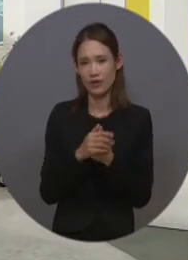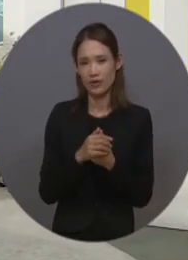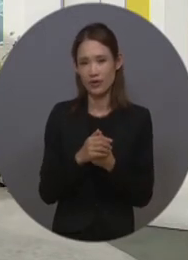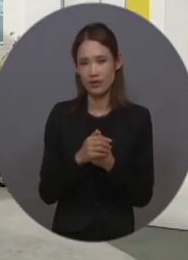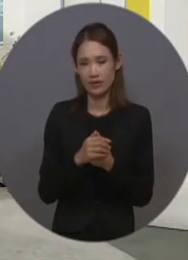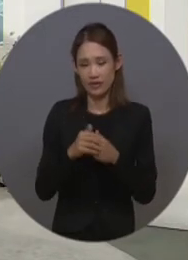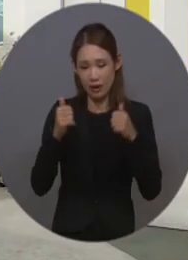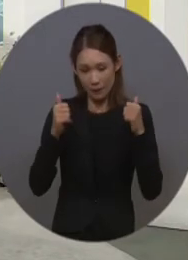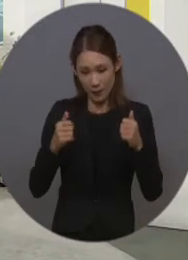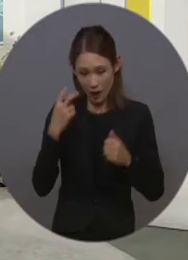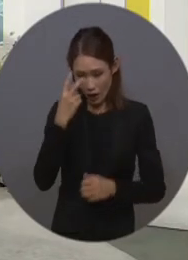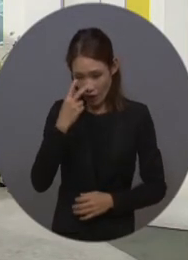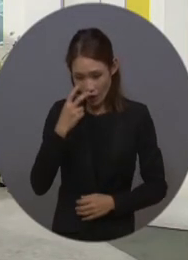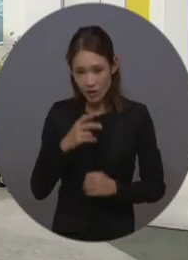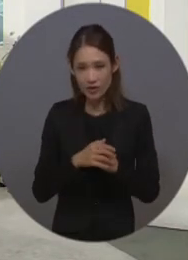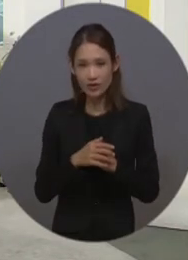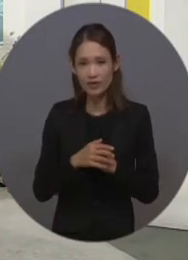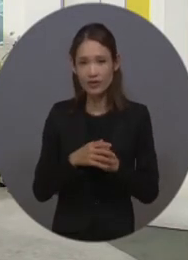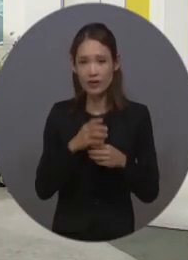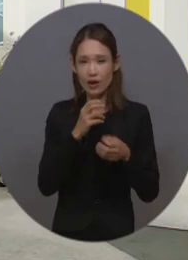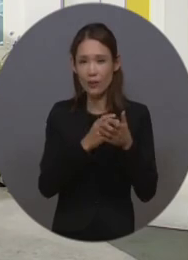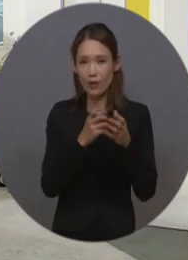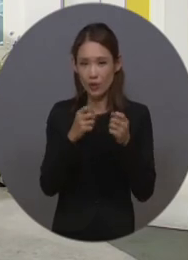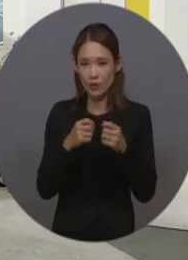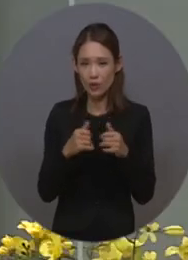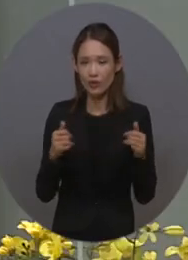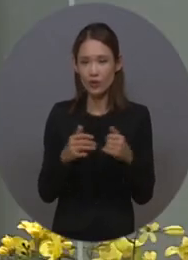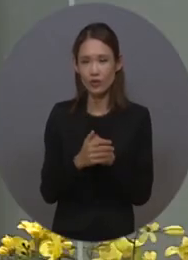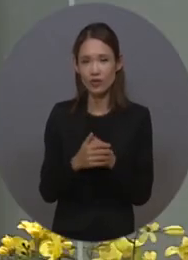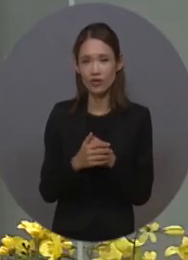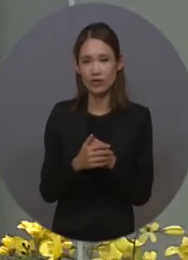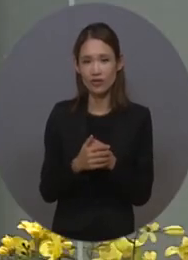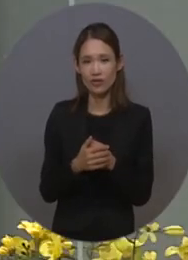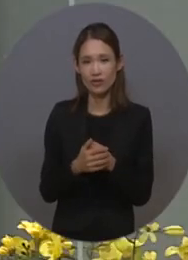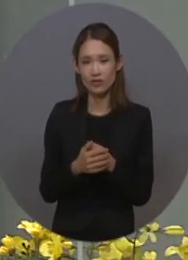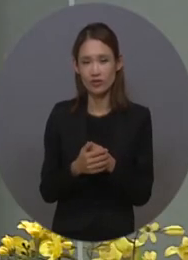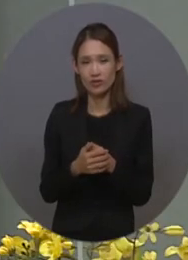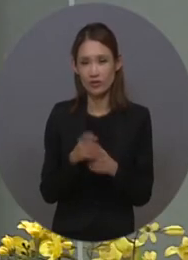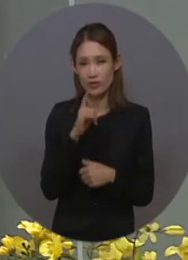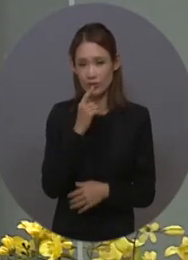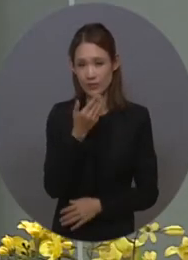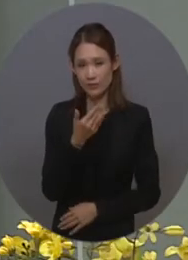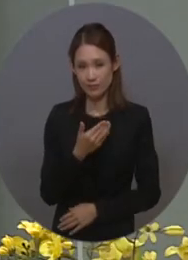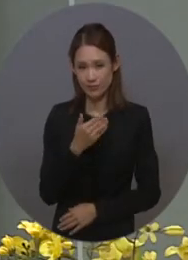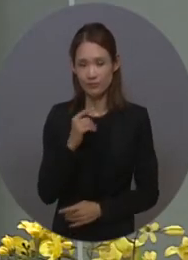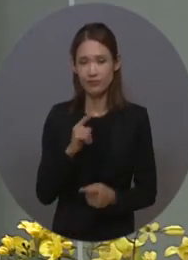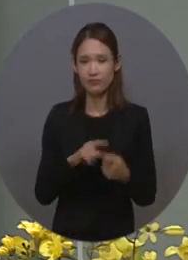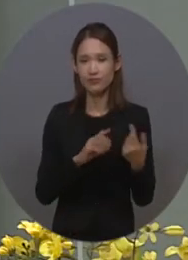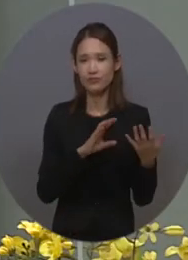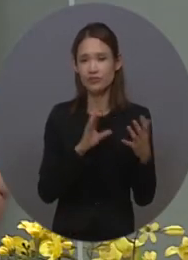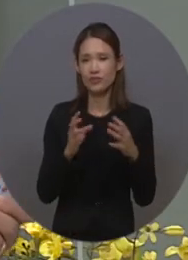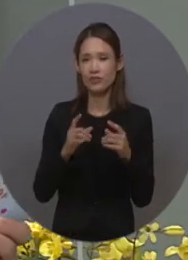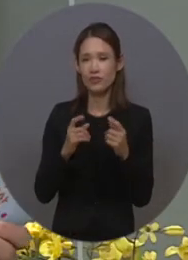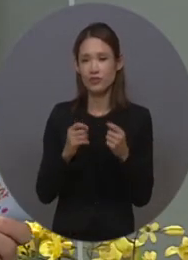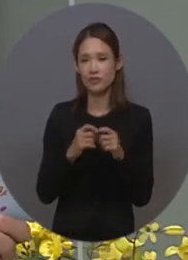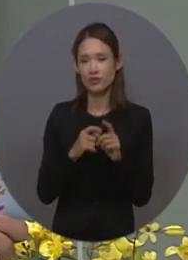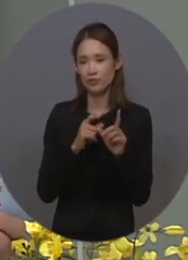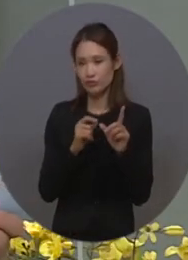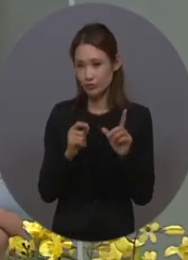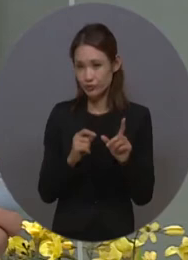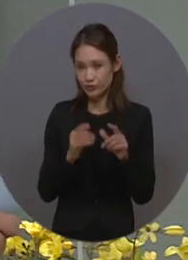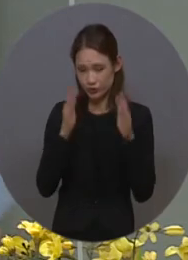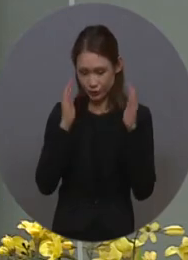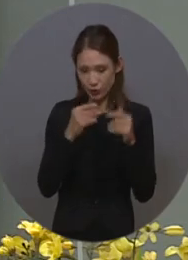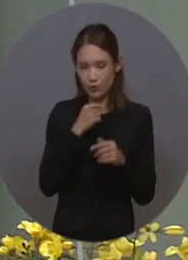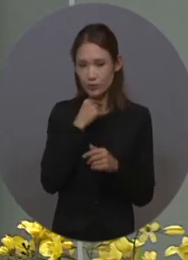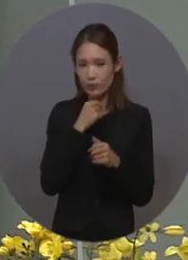판검사하고 또 네. 법조인으로서 이렇게 올 텐데 네. 보니까 또. 그래서 좀 전에 말씀하신 것처럼 국제 네. 어떤 그런 부분들을